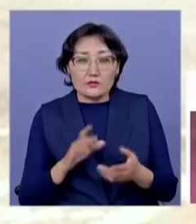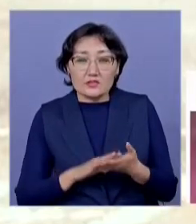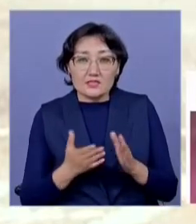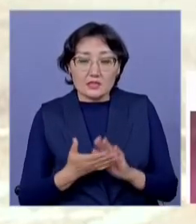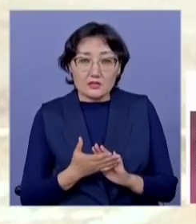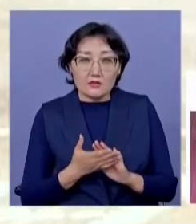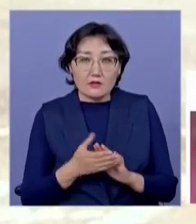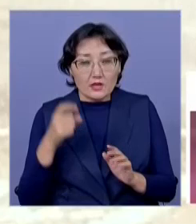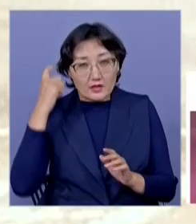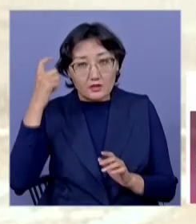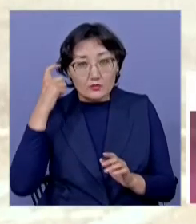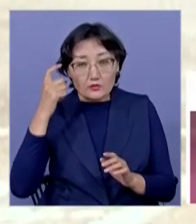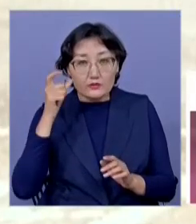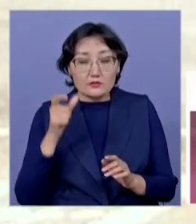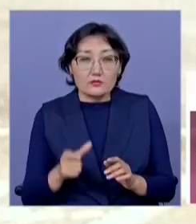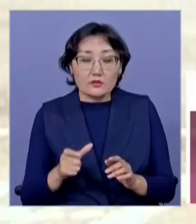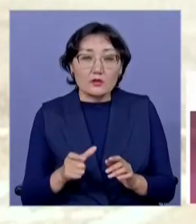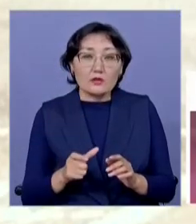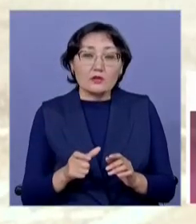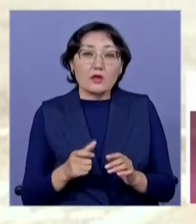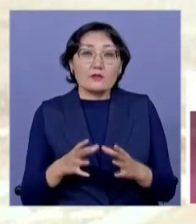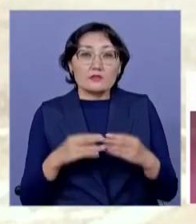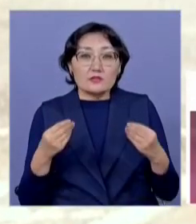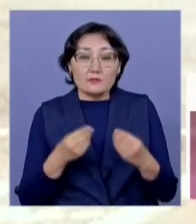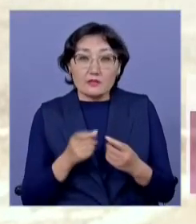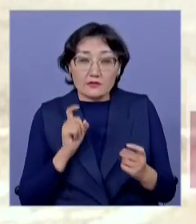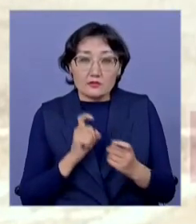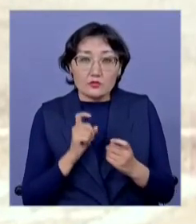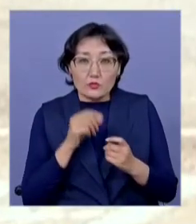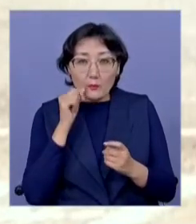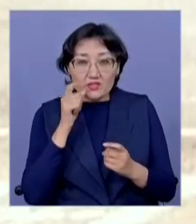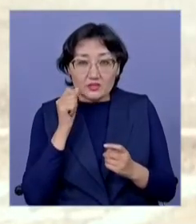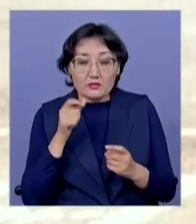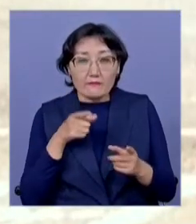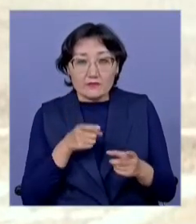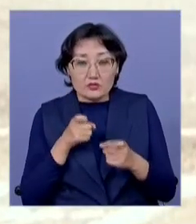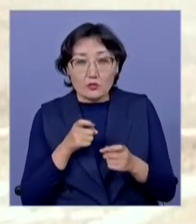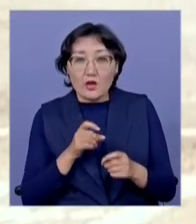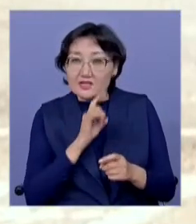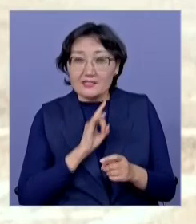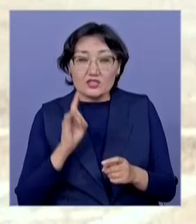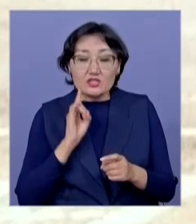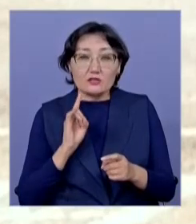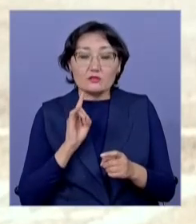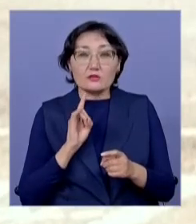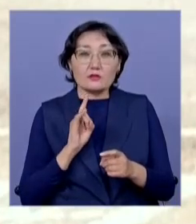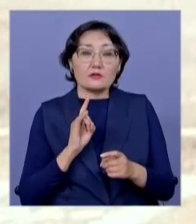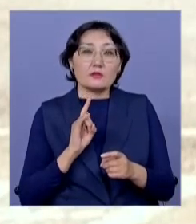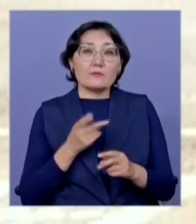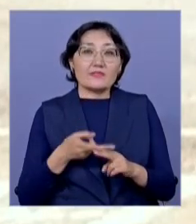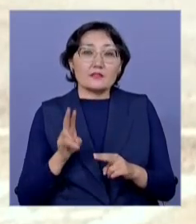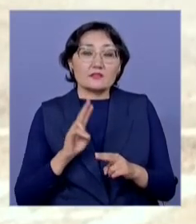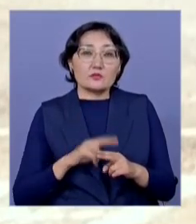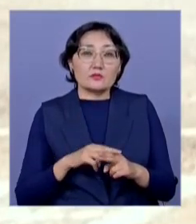состоянии алкогольного опьянения на фоне семейного конфликта мужчина выстрелил в женщину,